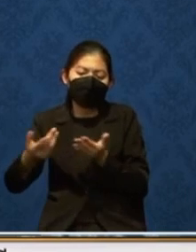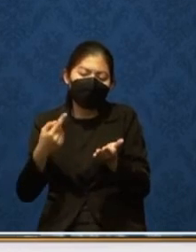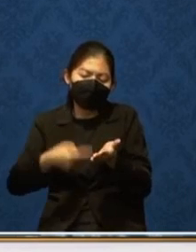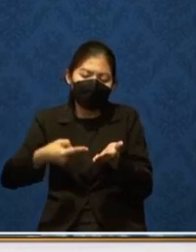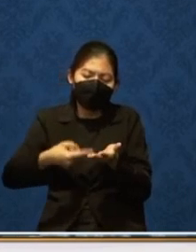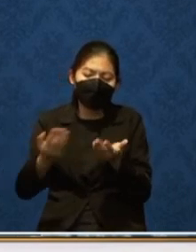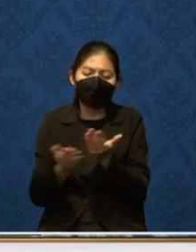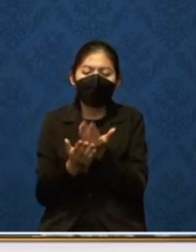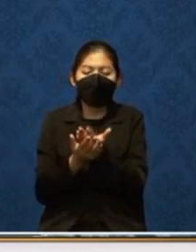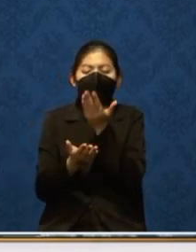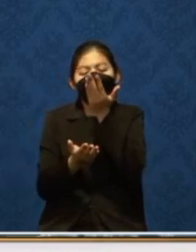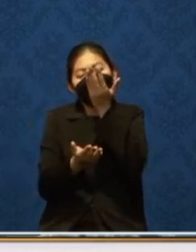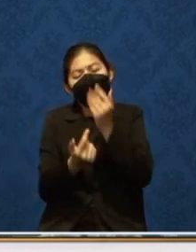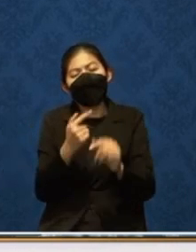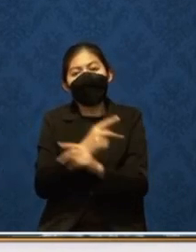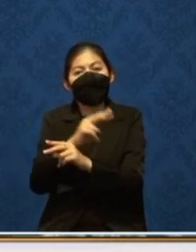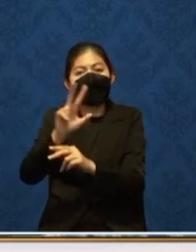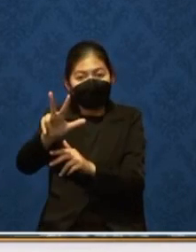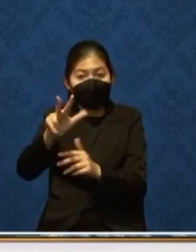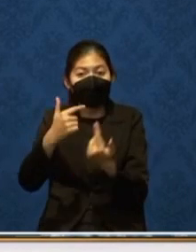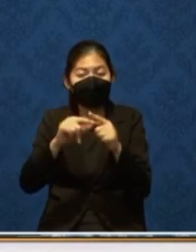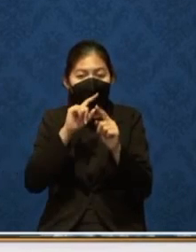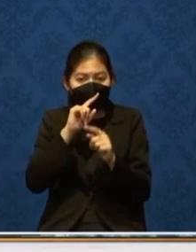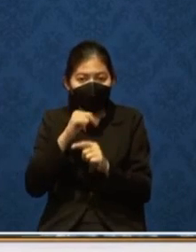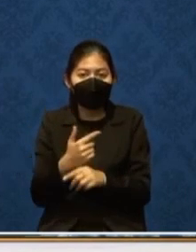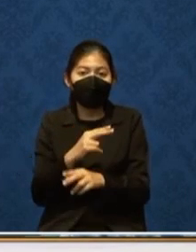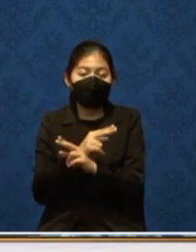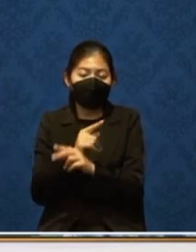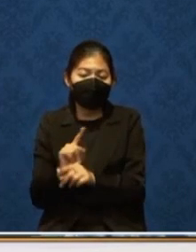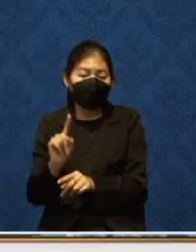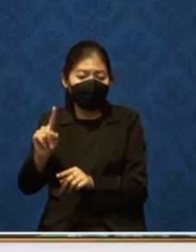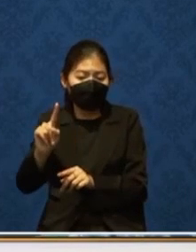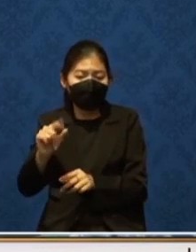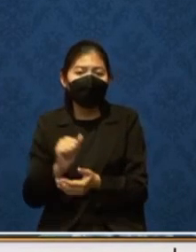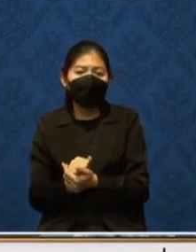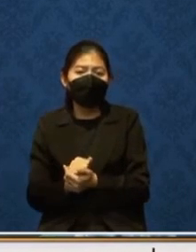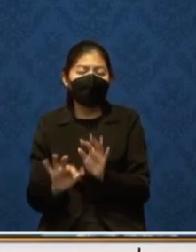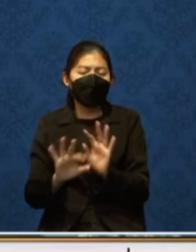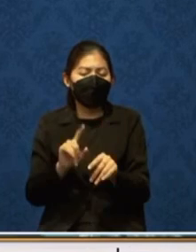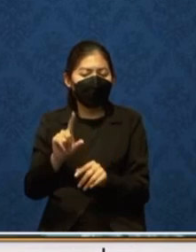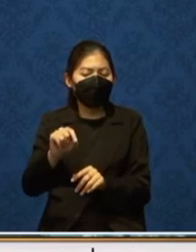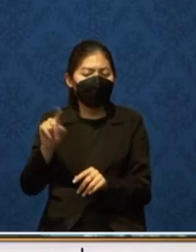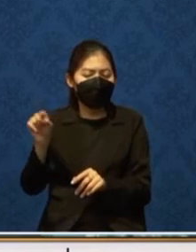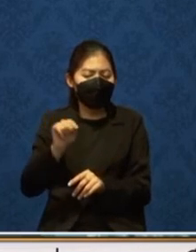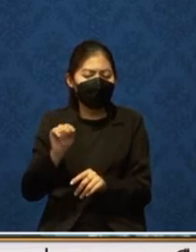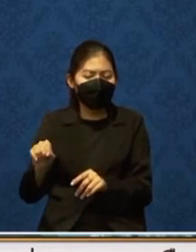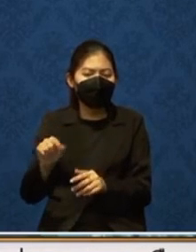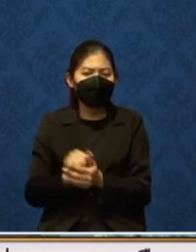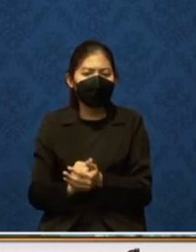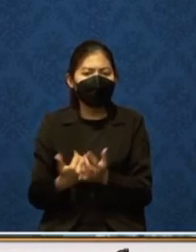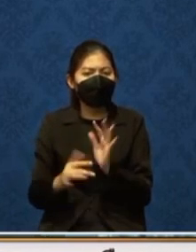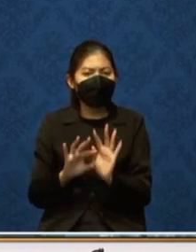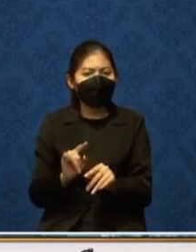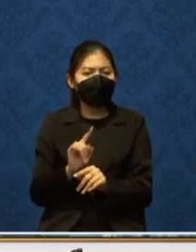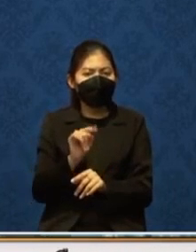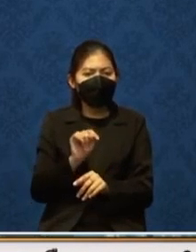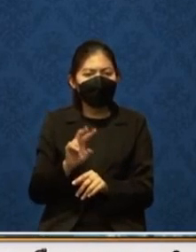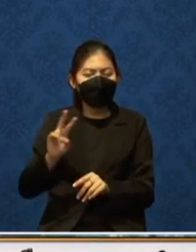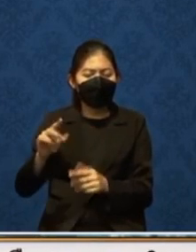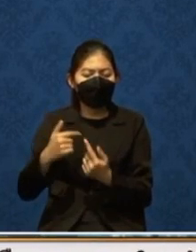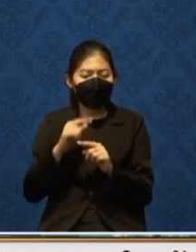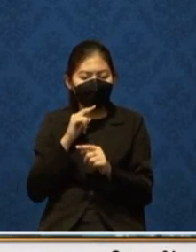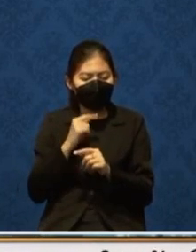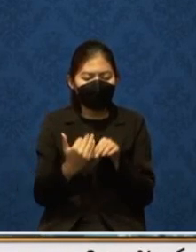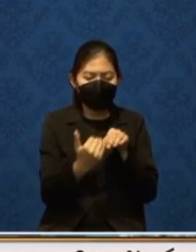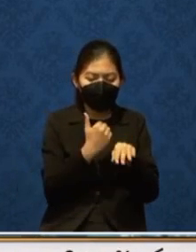มเพิ่มข้น 3 เท่าไ แต่ Benefit มเท่าเดียวม Induced demand อหนอยประมาณ 20% ก็ค Benefit ข้น 1.2 แต่คอสตมเป็ 3